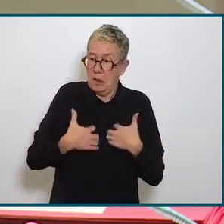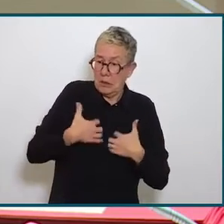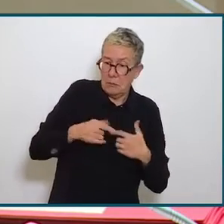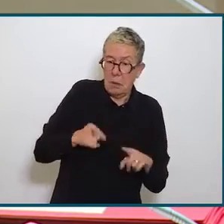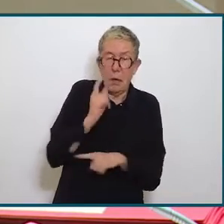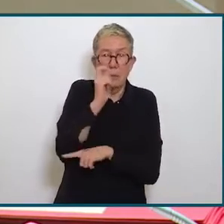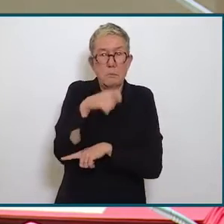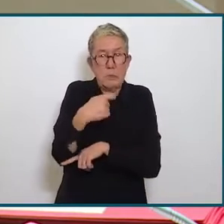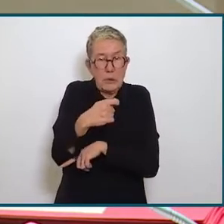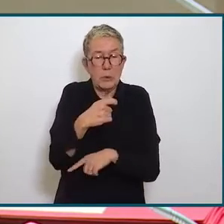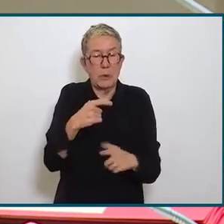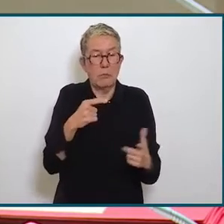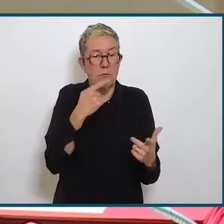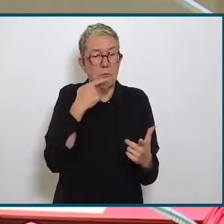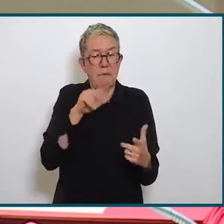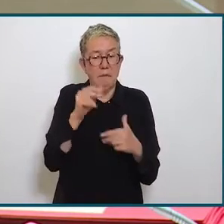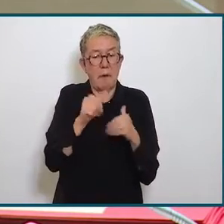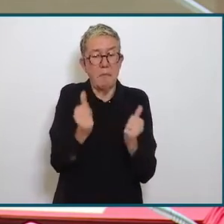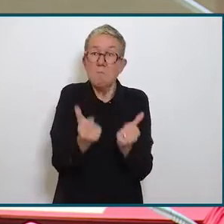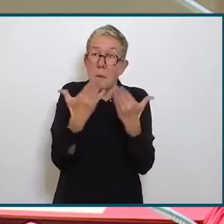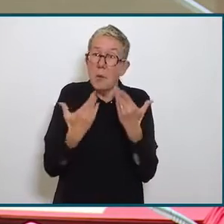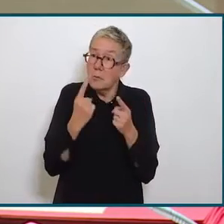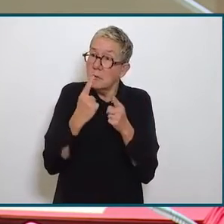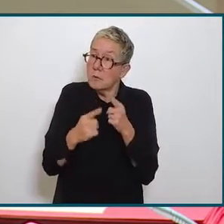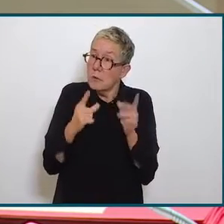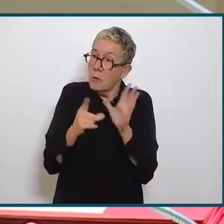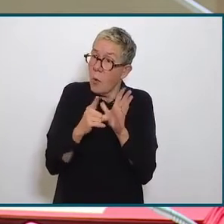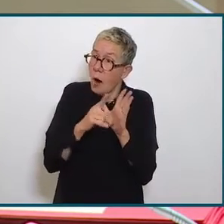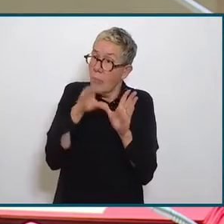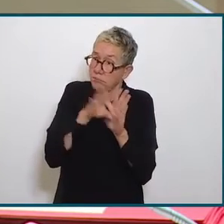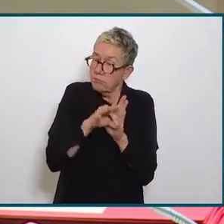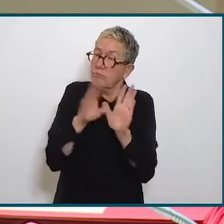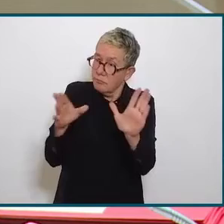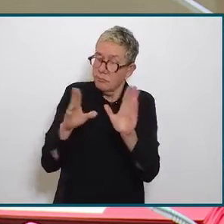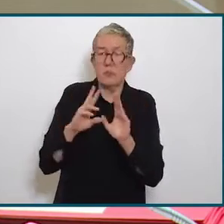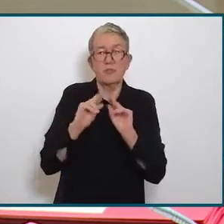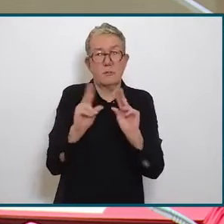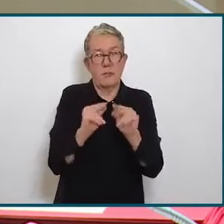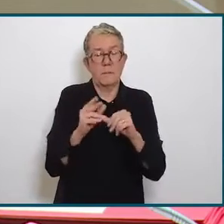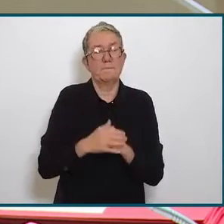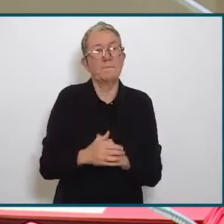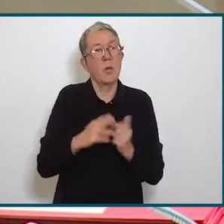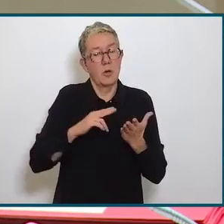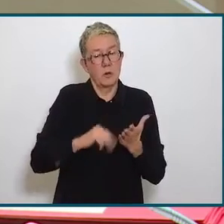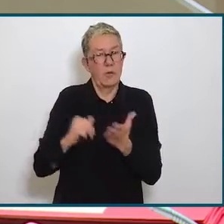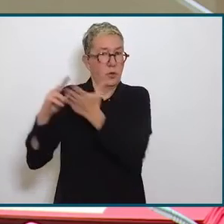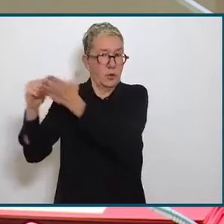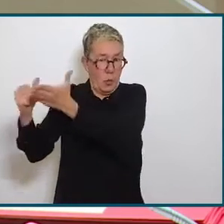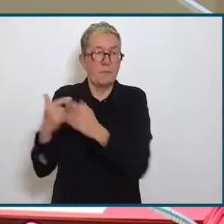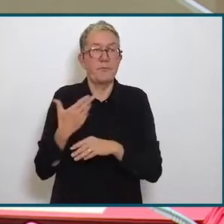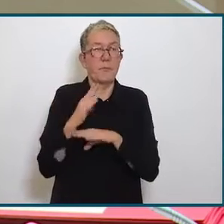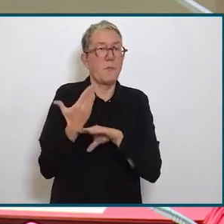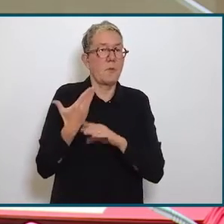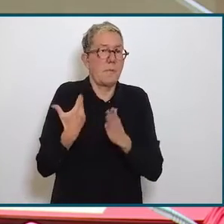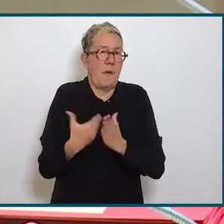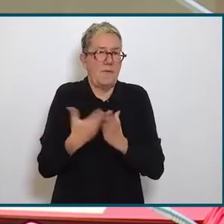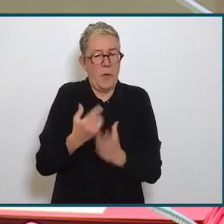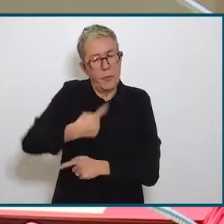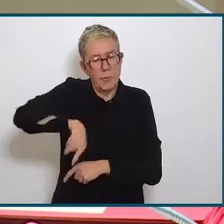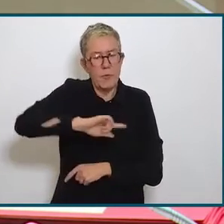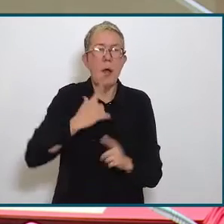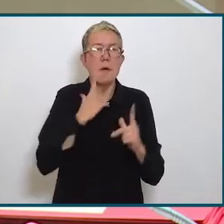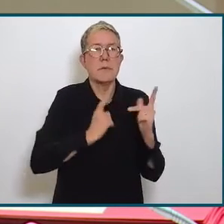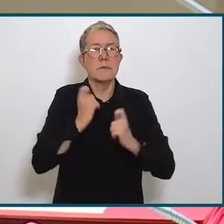voter pour la délibération qui nous est proposée. Je m'explique. Cette convention montre tout d'abord l'importance que nous accordons au sujet